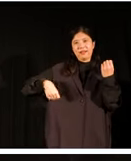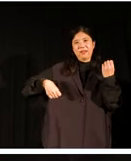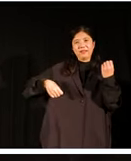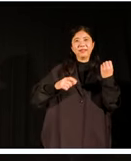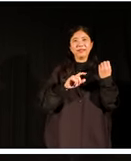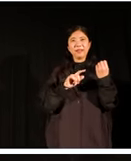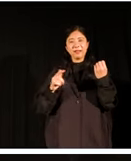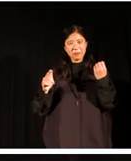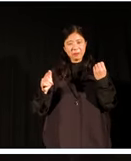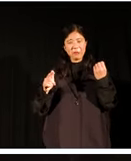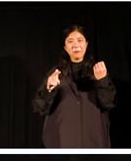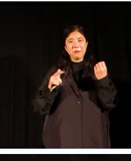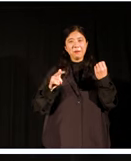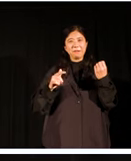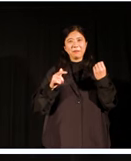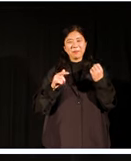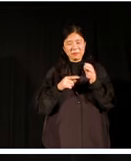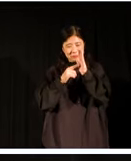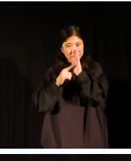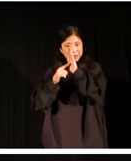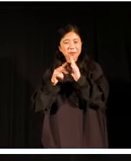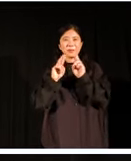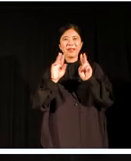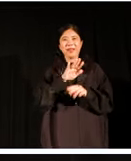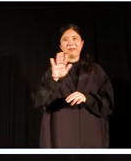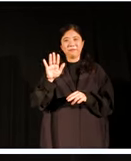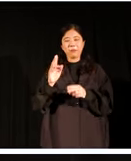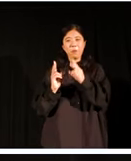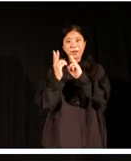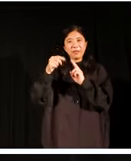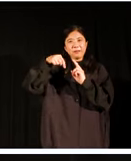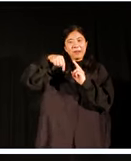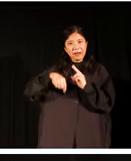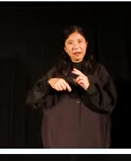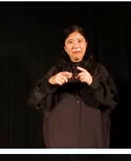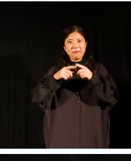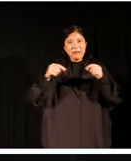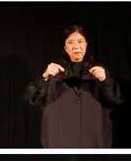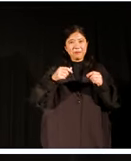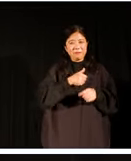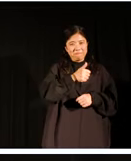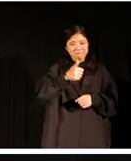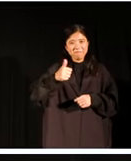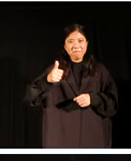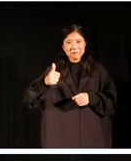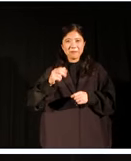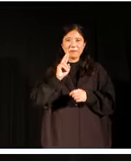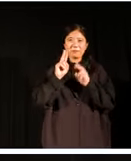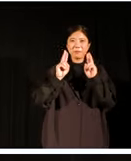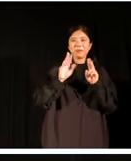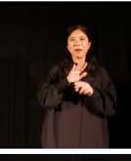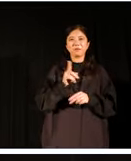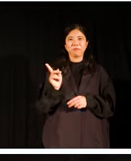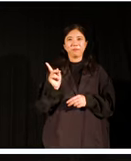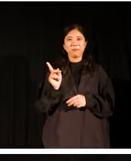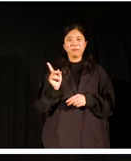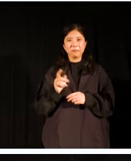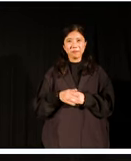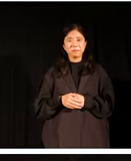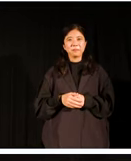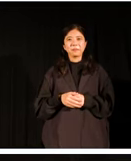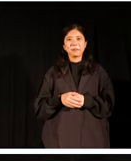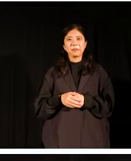など数々のヒット曲を生み沖縄拠点に全国各地で勢力的にライブを行っていますえ現在の活躍について